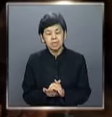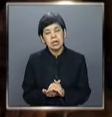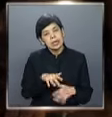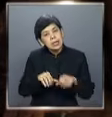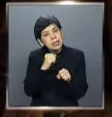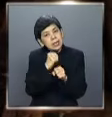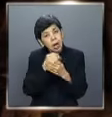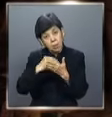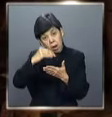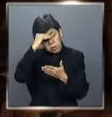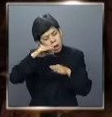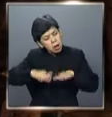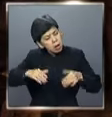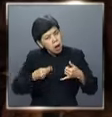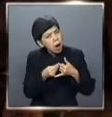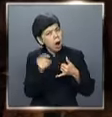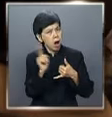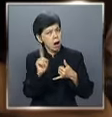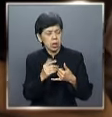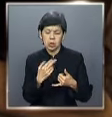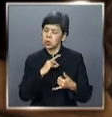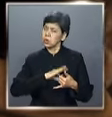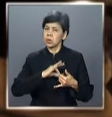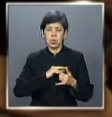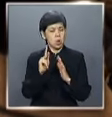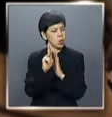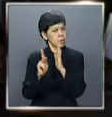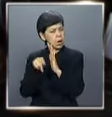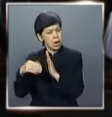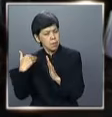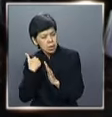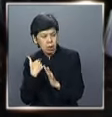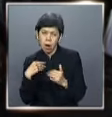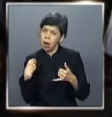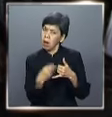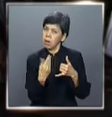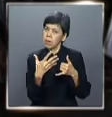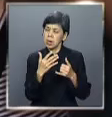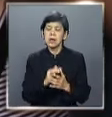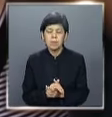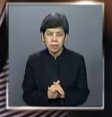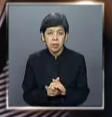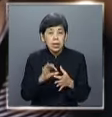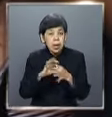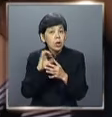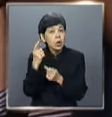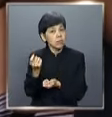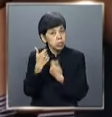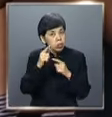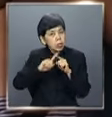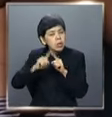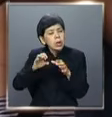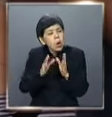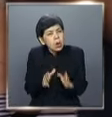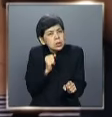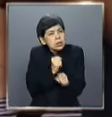ฏิบัติด้านการศึกษาของเด็กเร่ร่อนที่ยังไม่สอดคล้องกับกฎหมายที่รองรับไว้และเรื่องสวัสดิการและสวัสดิภาพของค